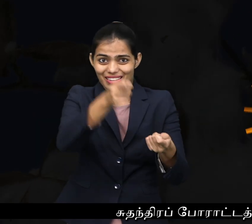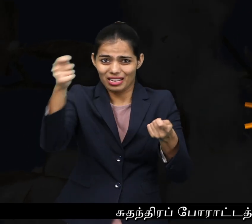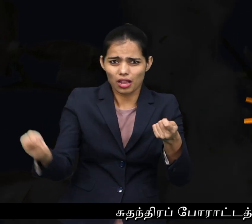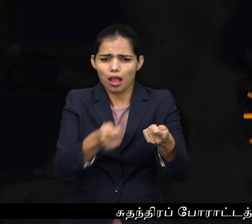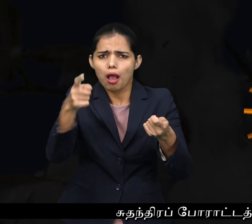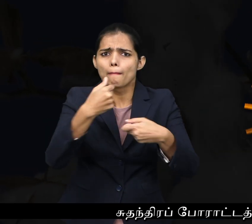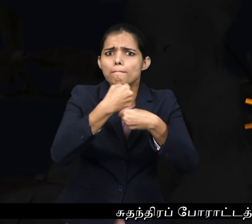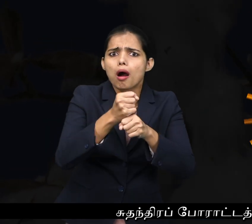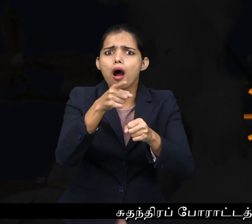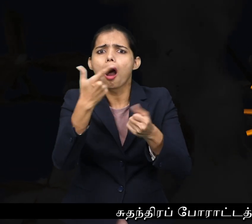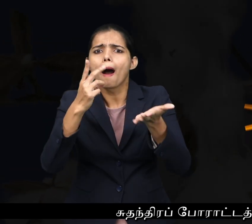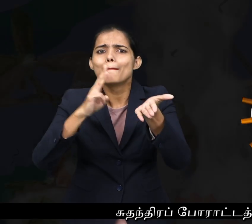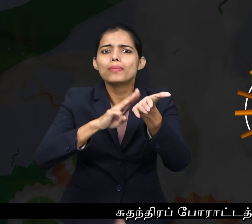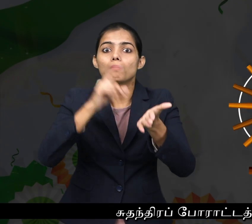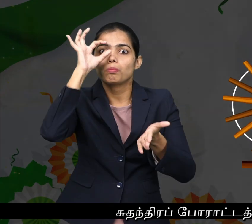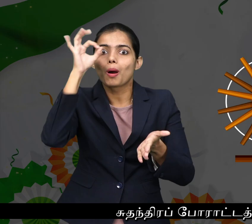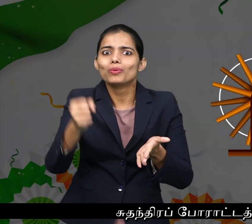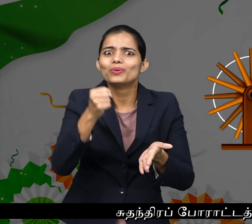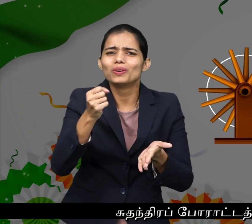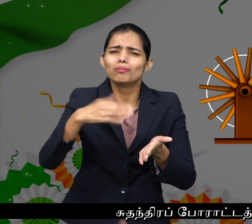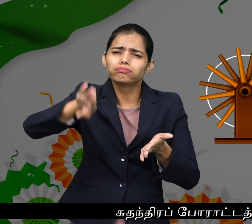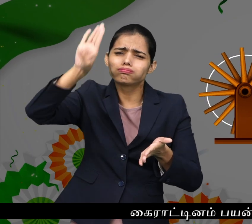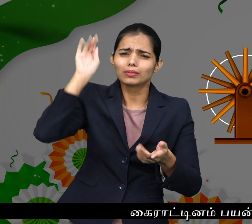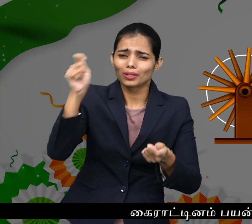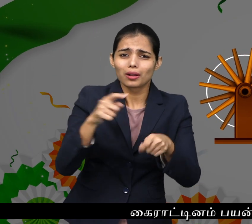போராட்டத்தின் போது மகாத்மா காந்தியால்